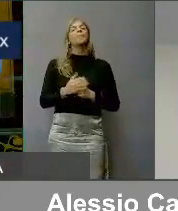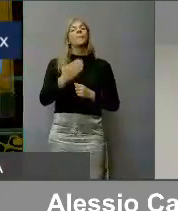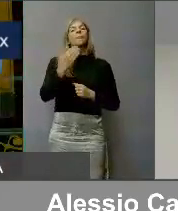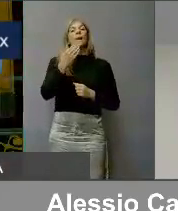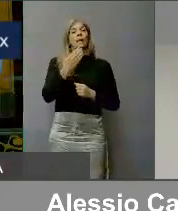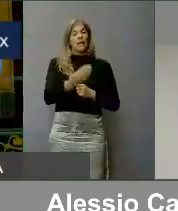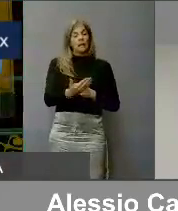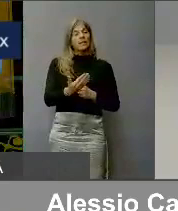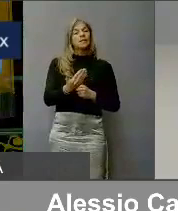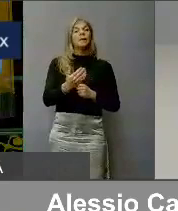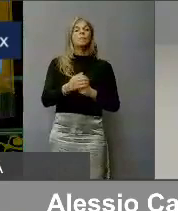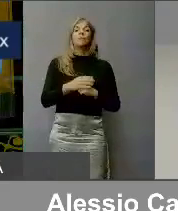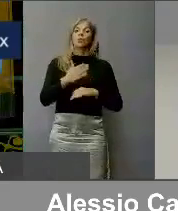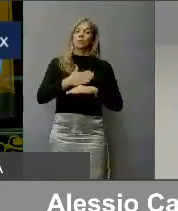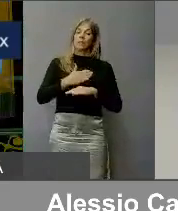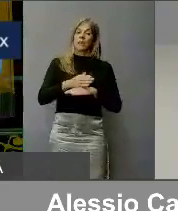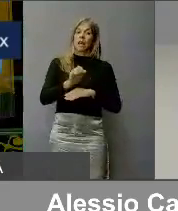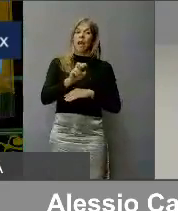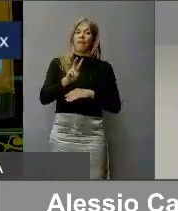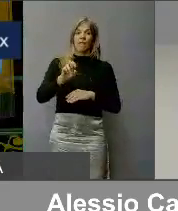qual è il consigliere avvenente